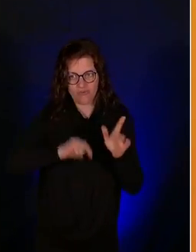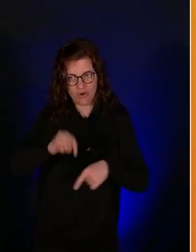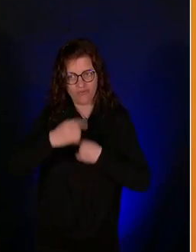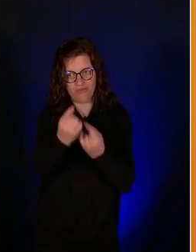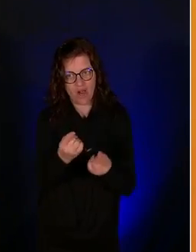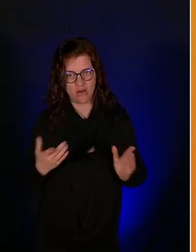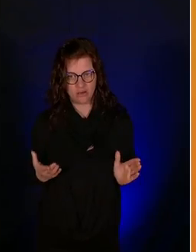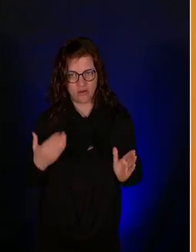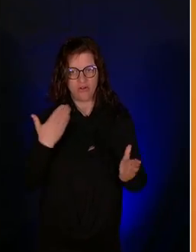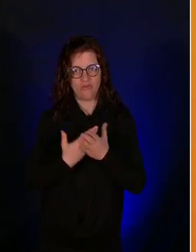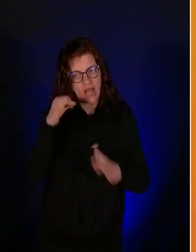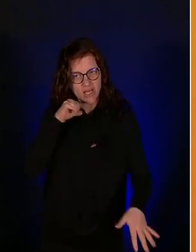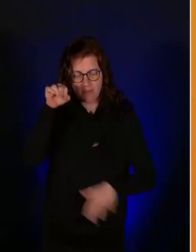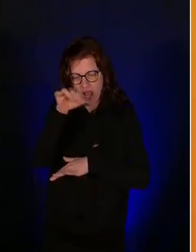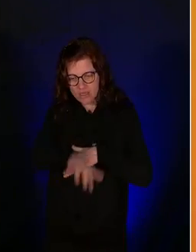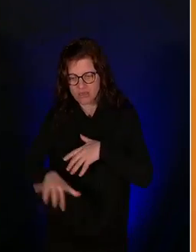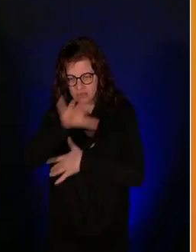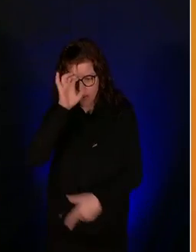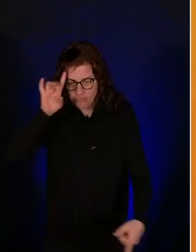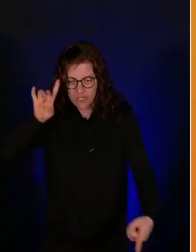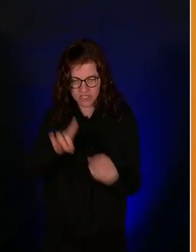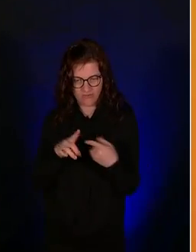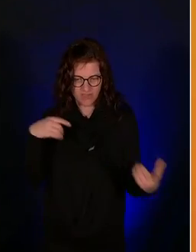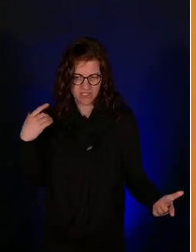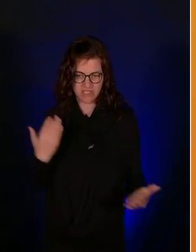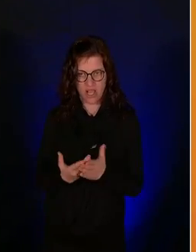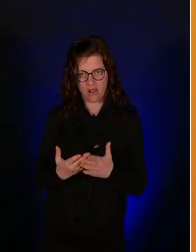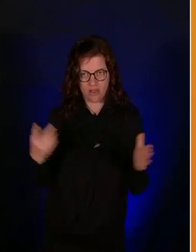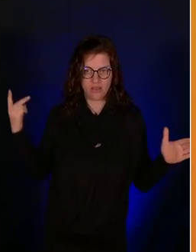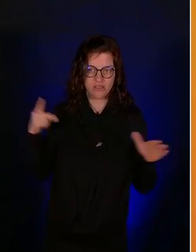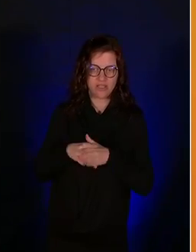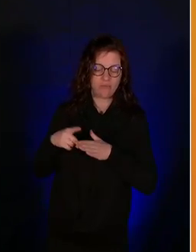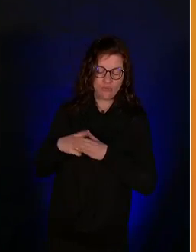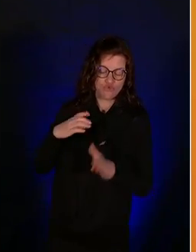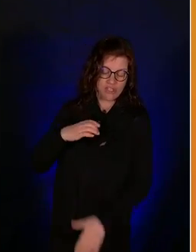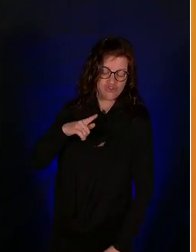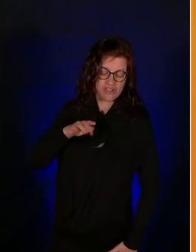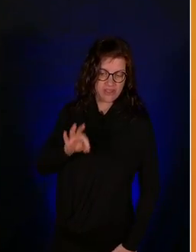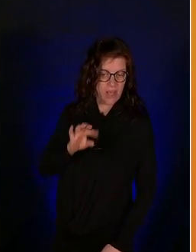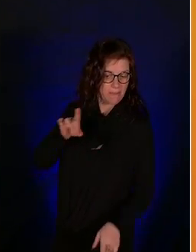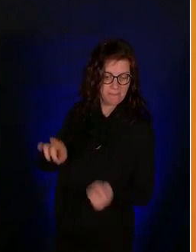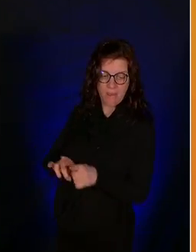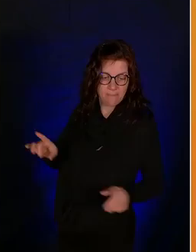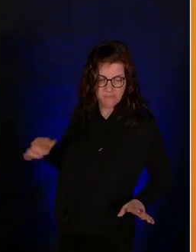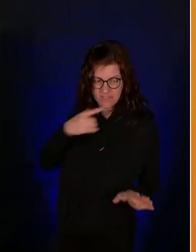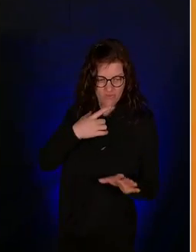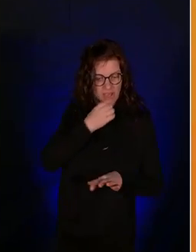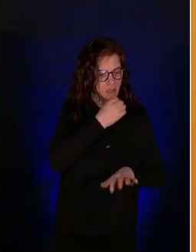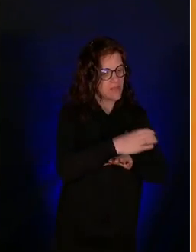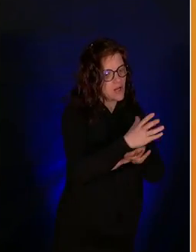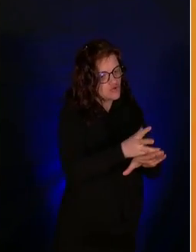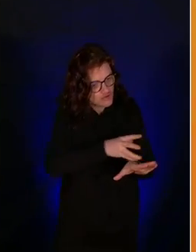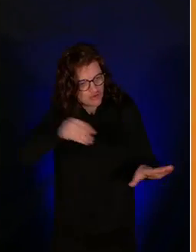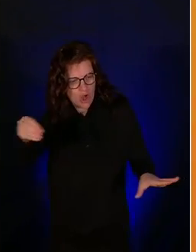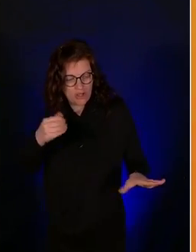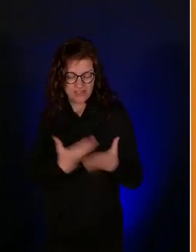je pense que l'objectif reste qui était l'objectif du début de la CGT. C'est pas seulement sortir du capitalisme qui, pour